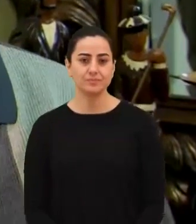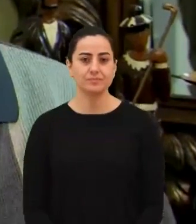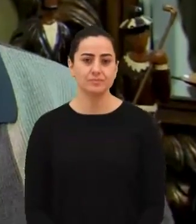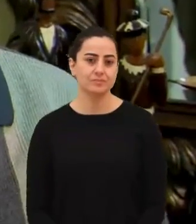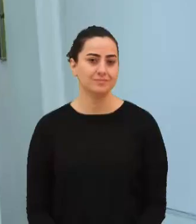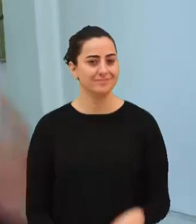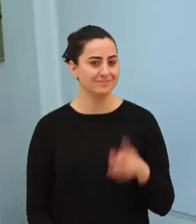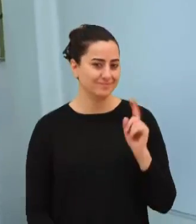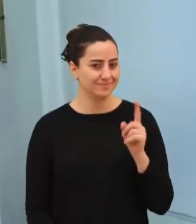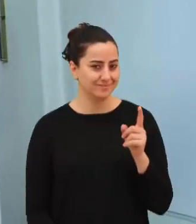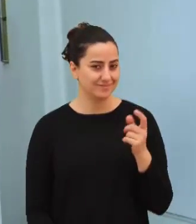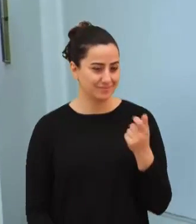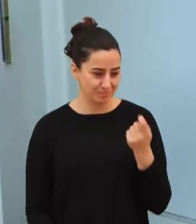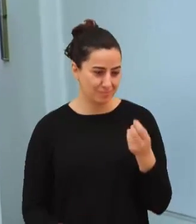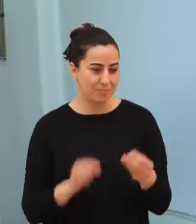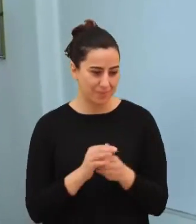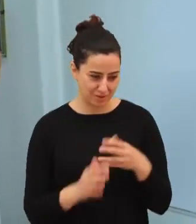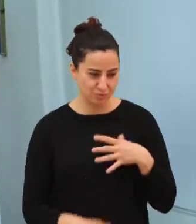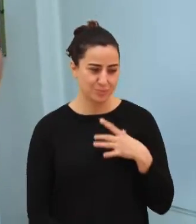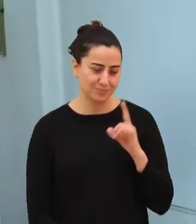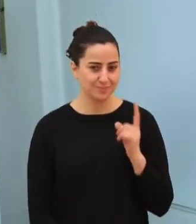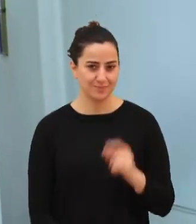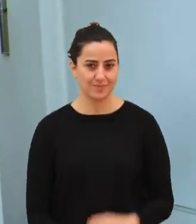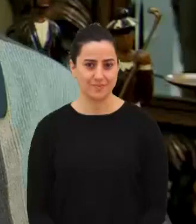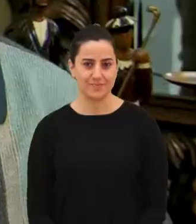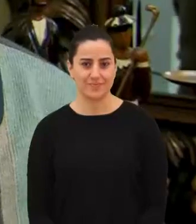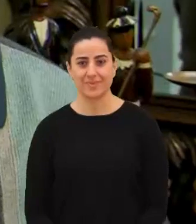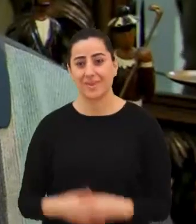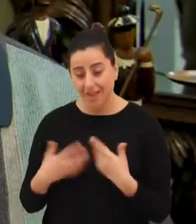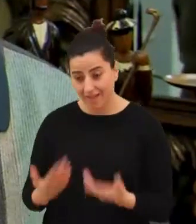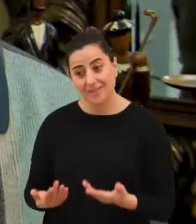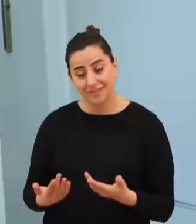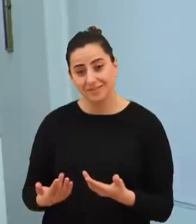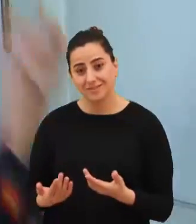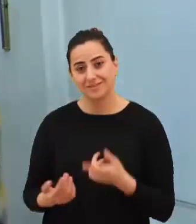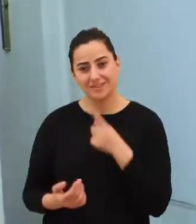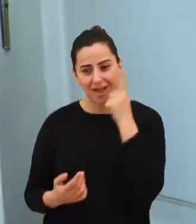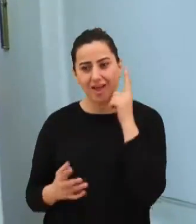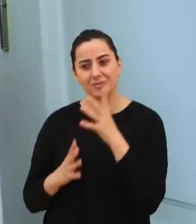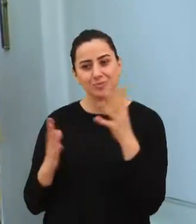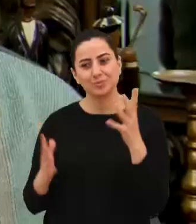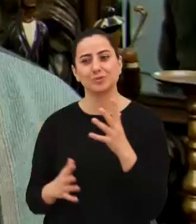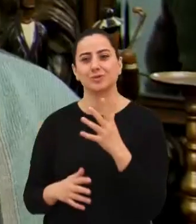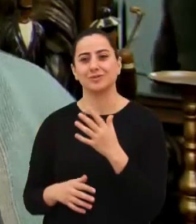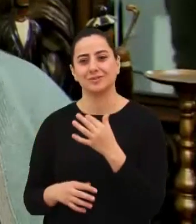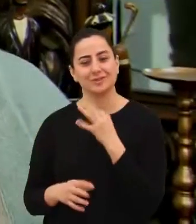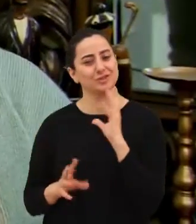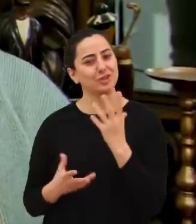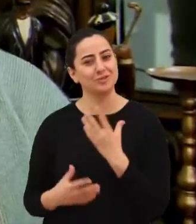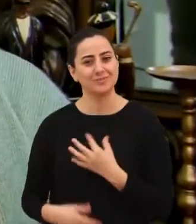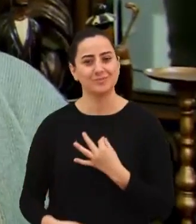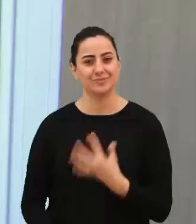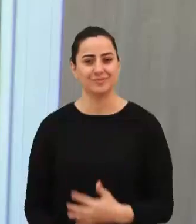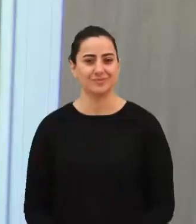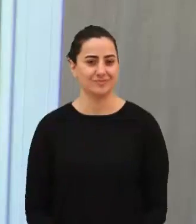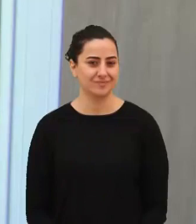Sen yok musun? Bakşiş istiyorsun değil mi? Bakşiş. Efendim sizin bu engin anlayışınız beni her zaman şaşırtmıştır